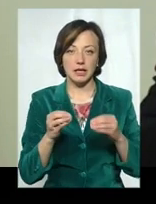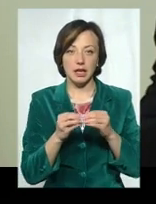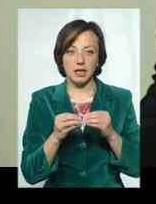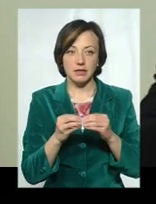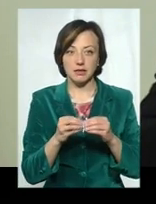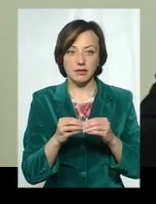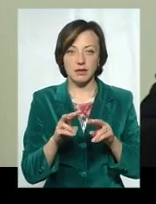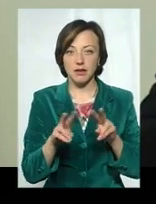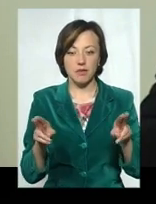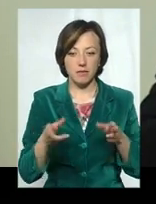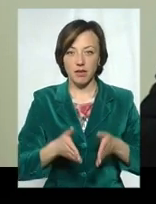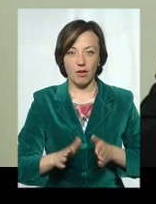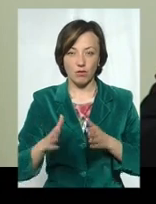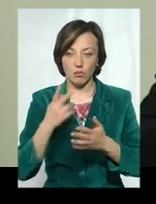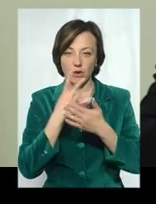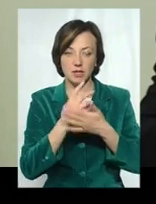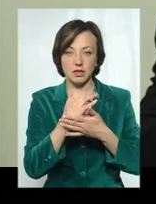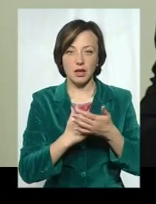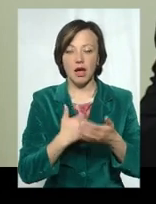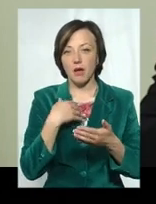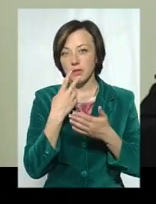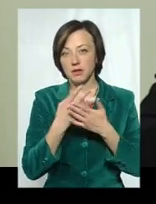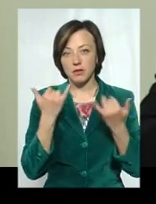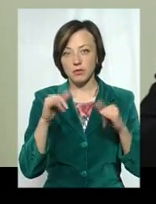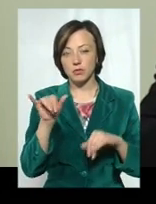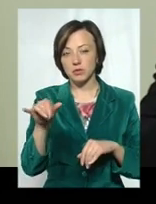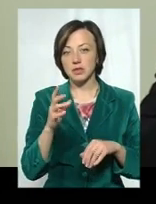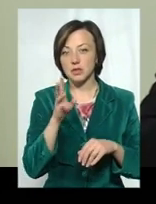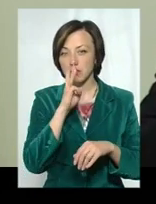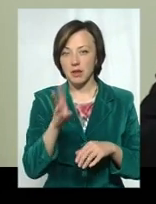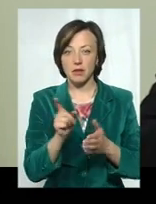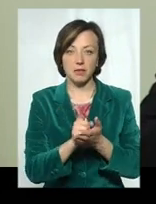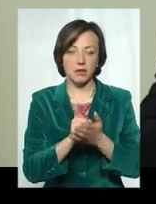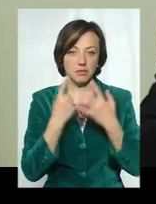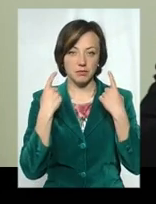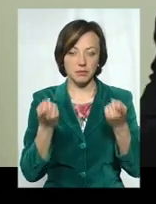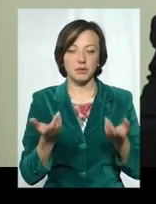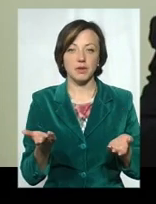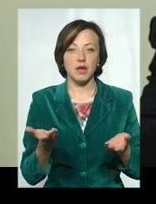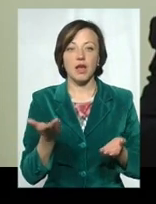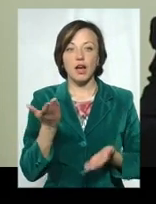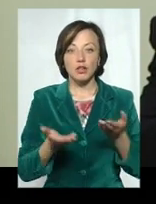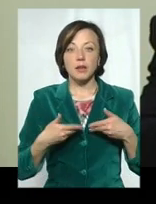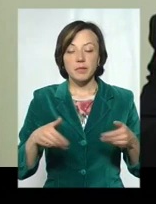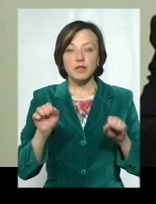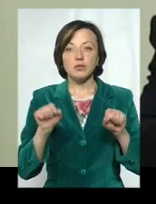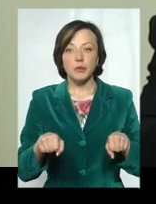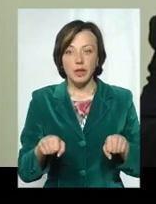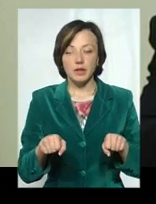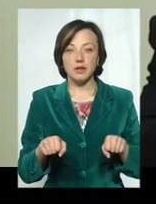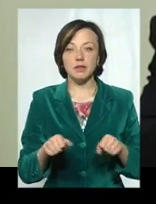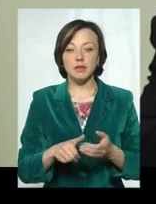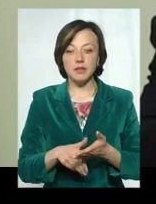При тих же демографічних показниках. А ми дивимося, чому в них такі зарплати, чому в них такі пенсії. Та я вам скажу, якщо ми зуміємо